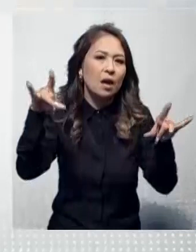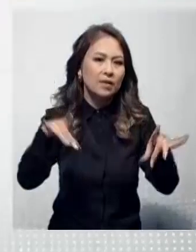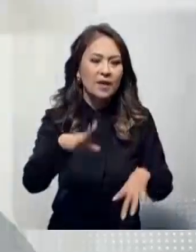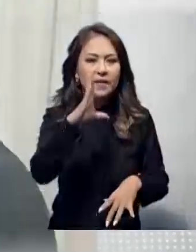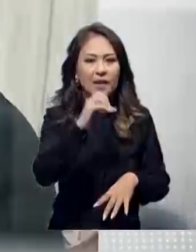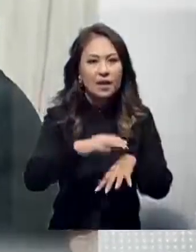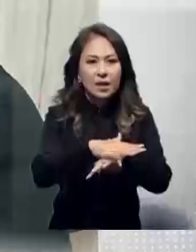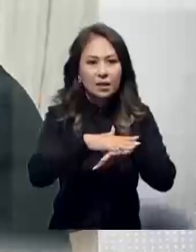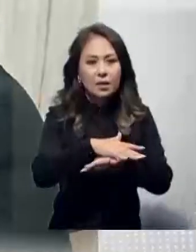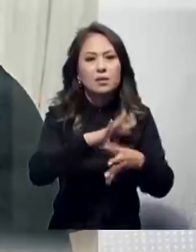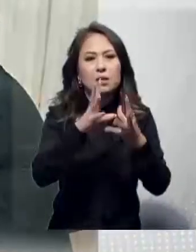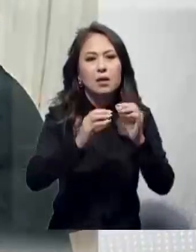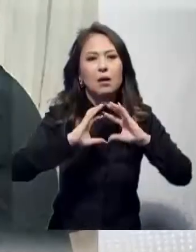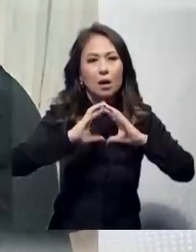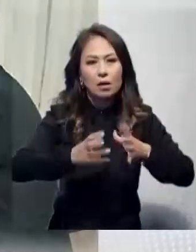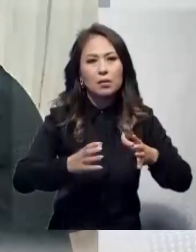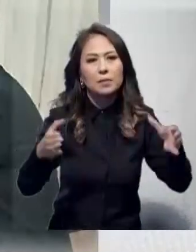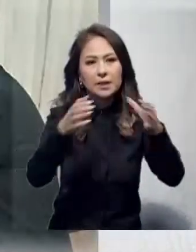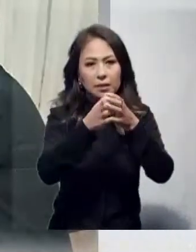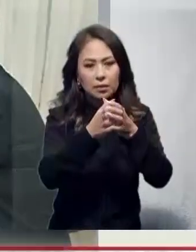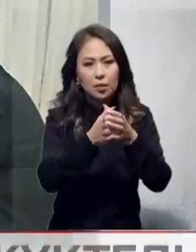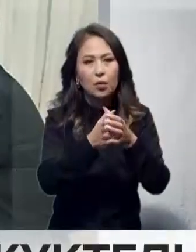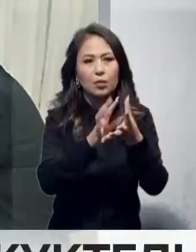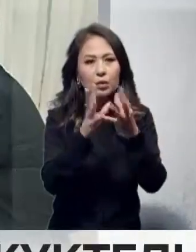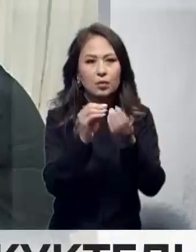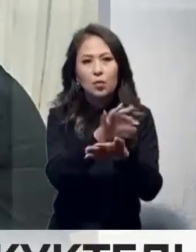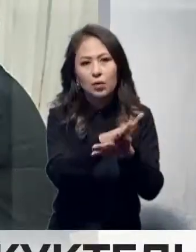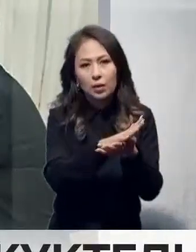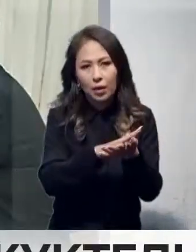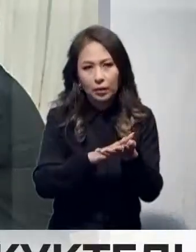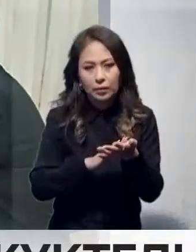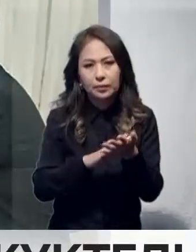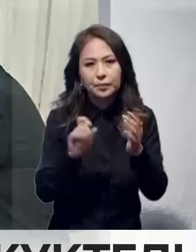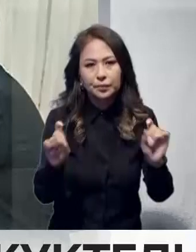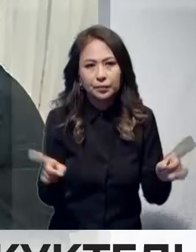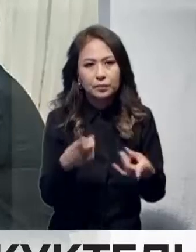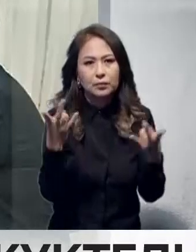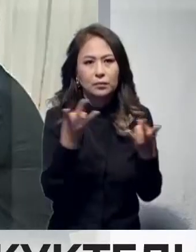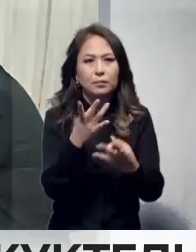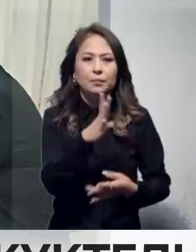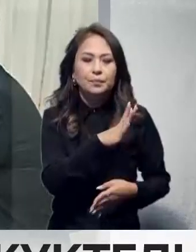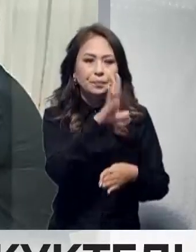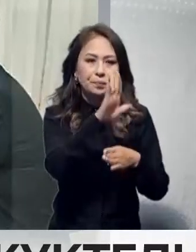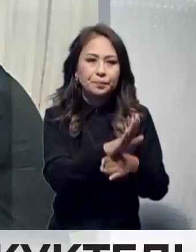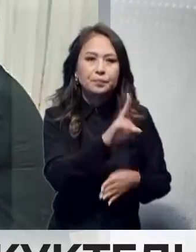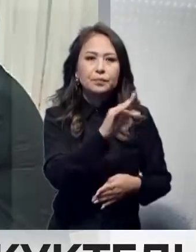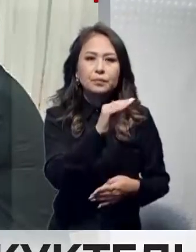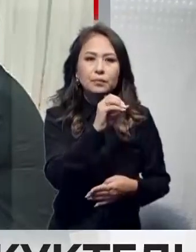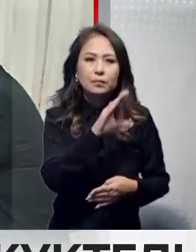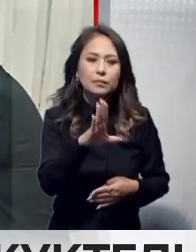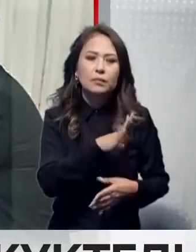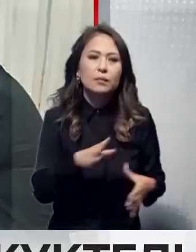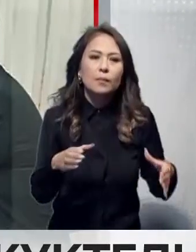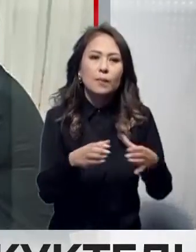Президент Аустрия мен Венадағы салалы халықаралық бірлестіктермен ынтымақтастықты одан әрі дамыту қажеттігін тапсырды. Сондай-ақ Қасым